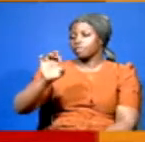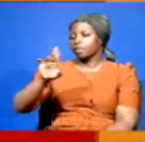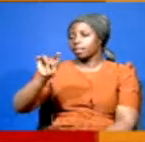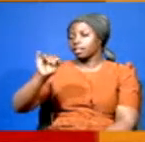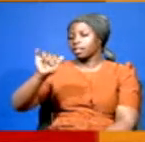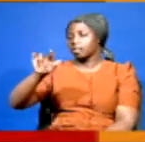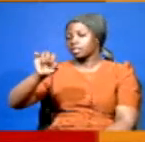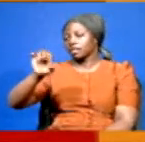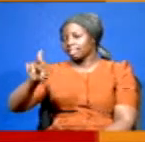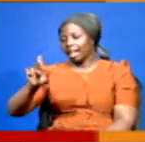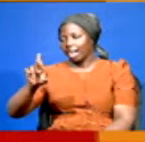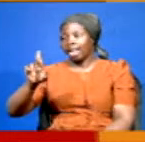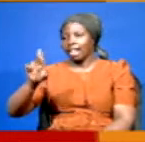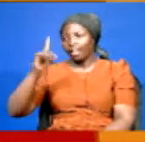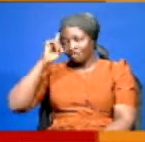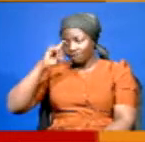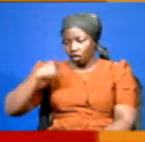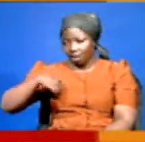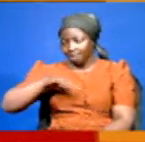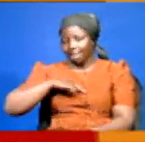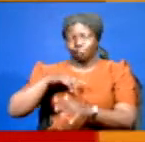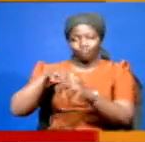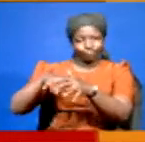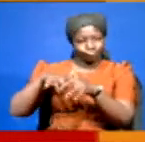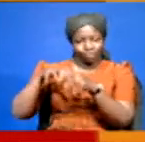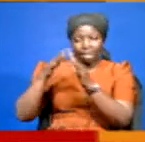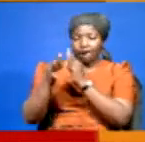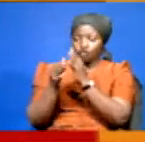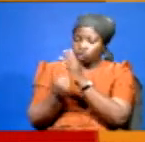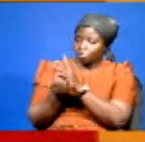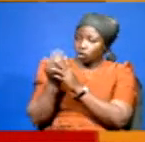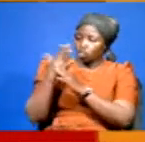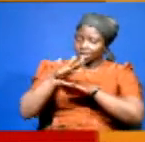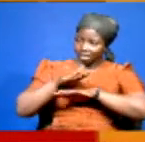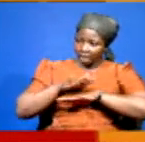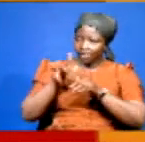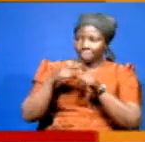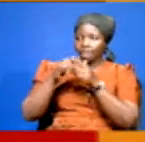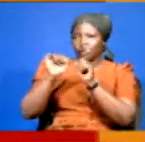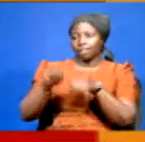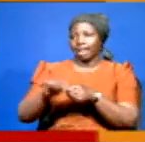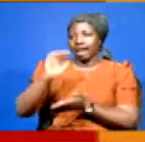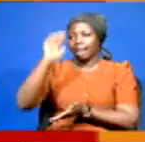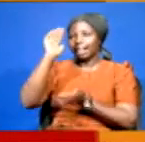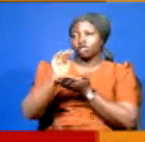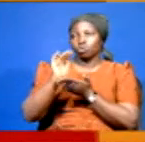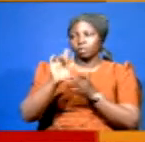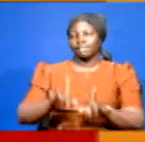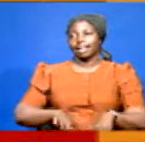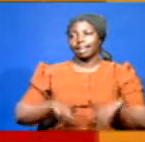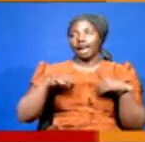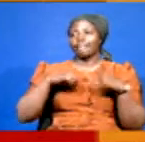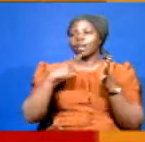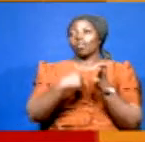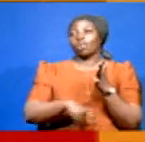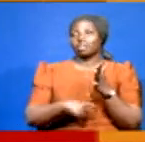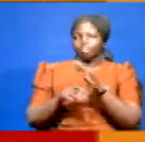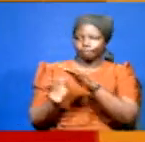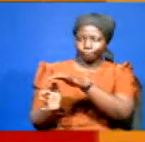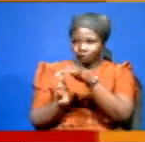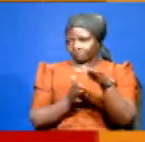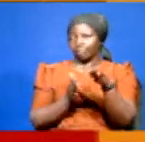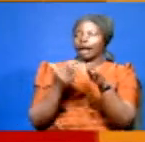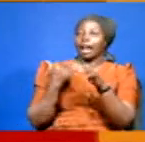Tukiwa na enough production tutasaidia ile hali ya maisha kuja chini. Swali la pili tukaangalia kwamba lazima tuangalie vile